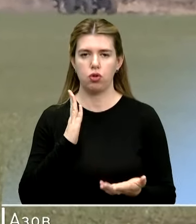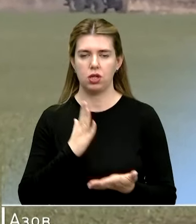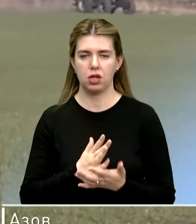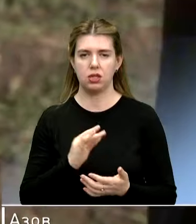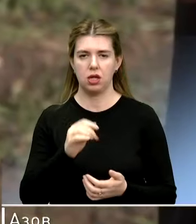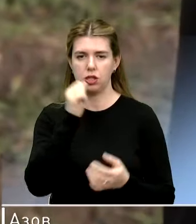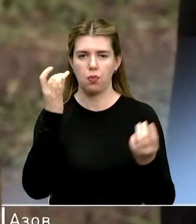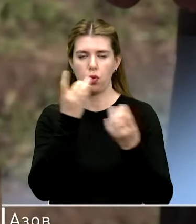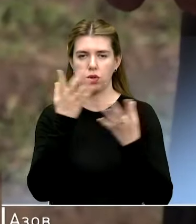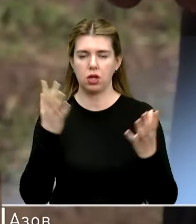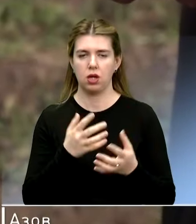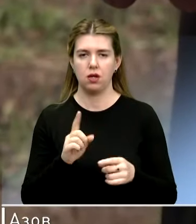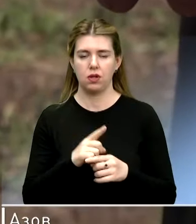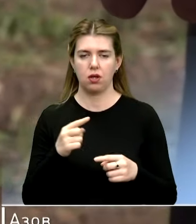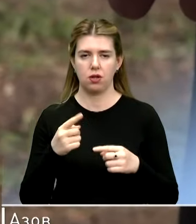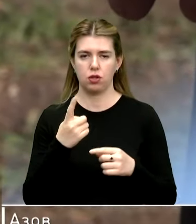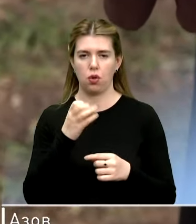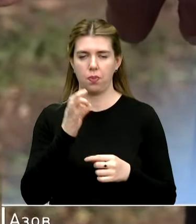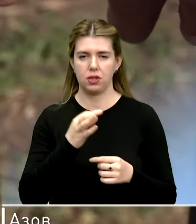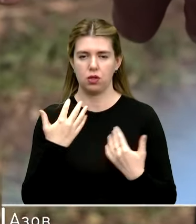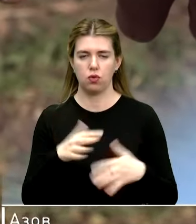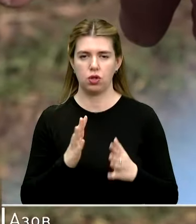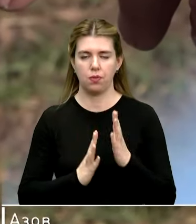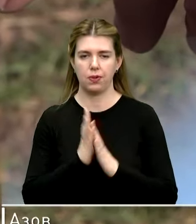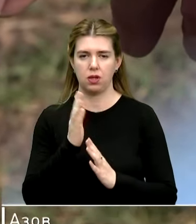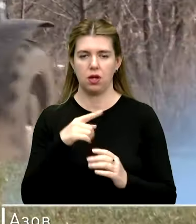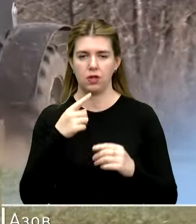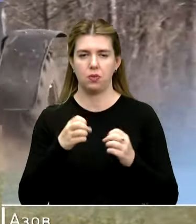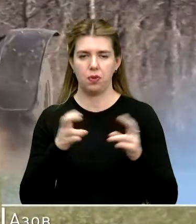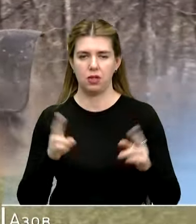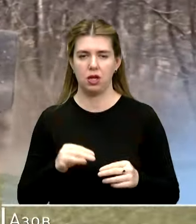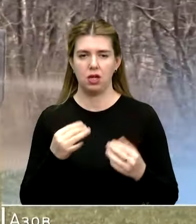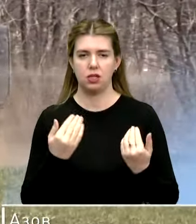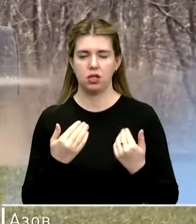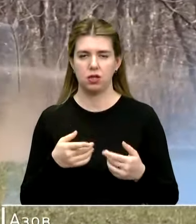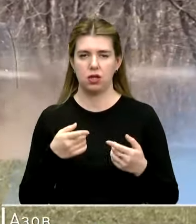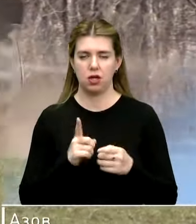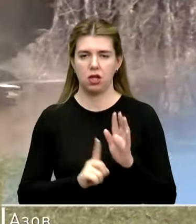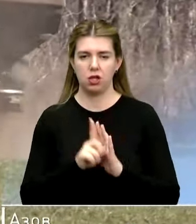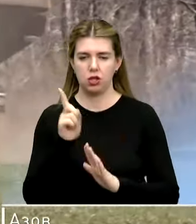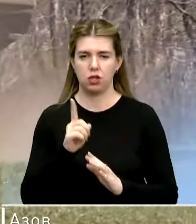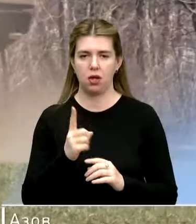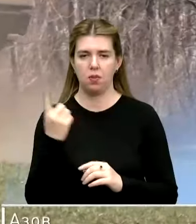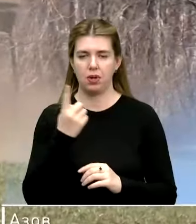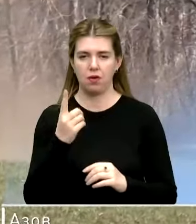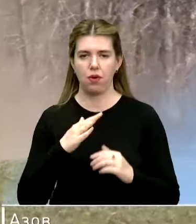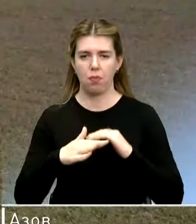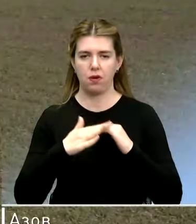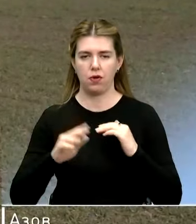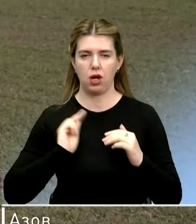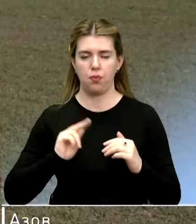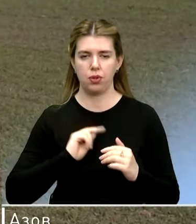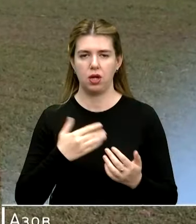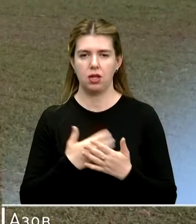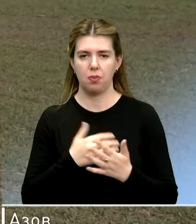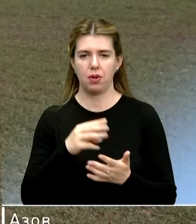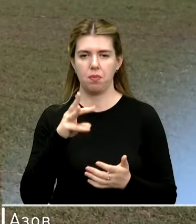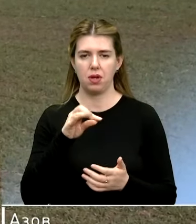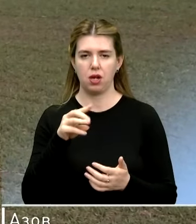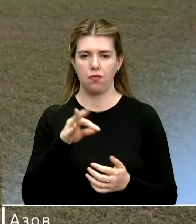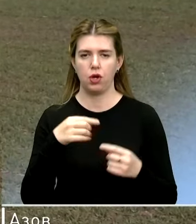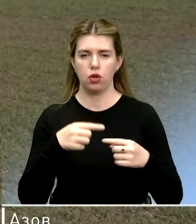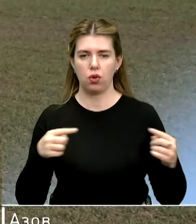есть. Озимые культуры принялись на 100%, отмечают специалисты. И сейчас настала пора первых полевых работ. Например, в